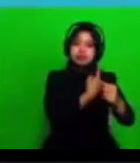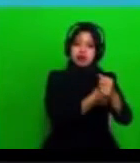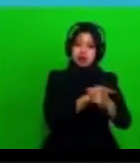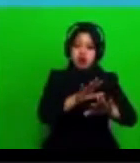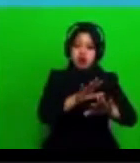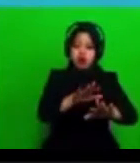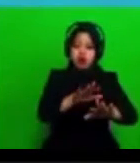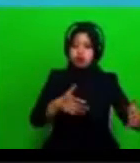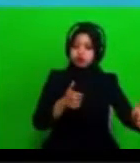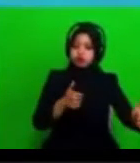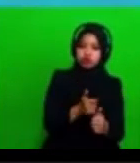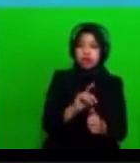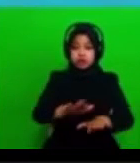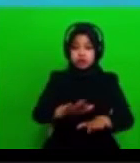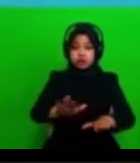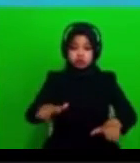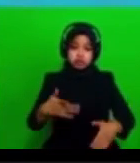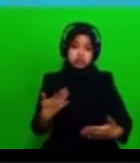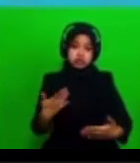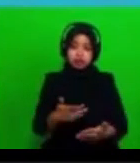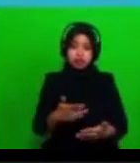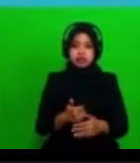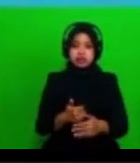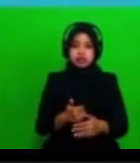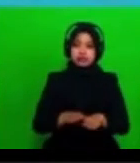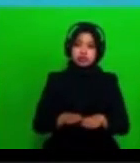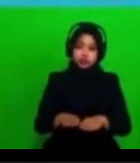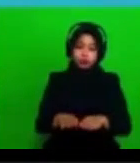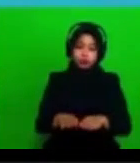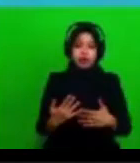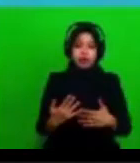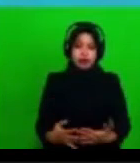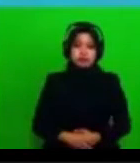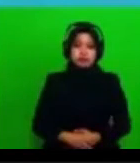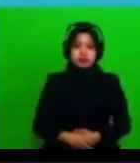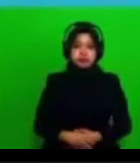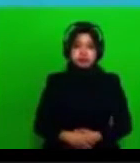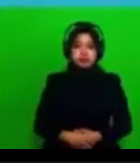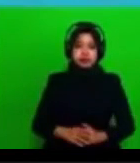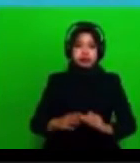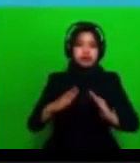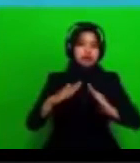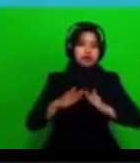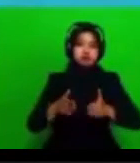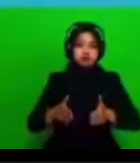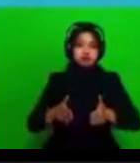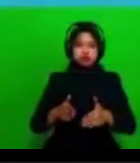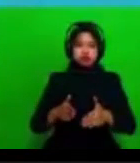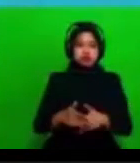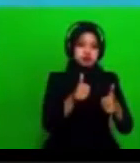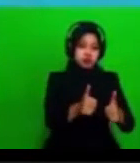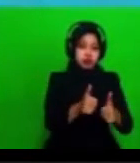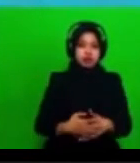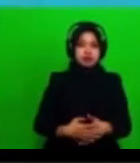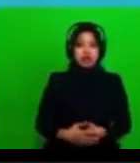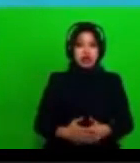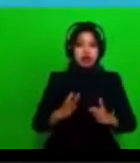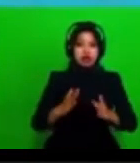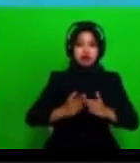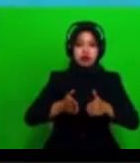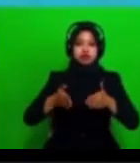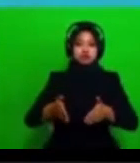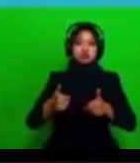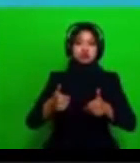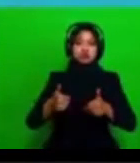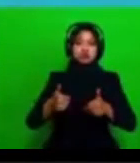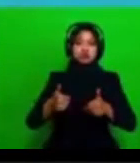passion anak, mengajar sesuai tingkat keterampilan dan sesuai konteks. Oke. Kemudian infrastruktur. Oke, memang kita akan